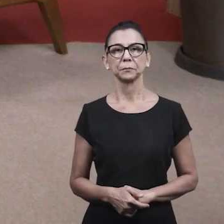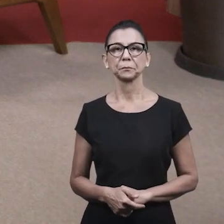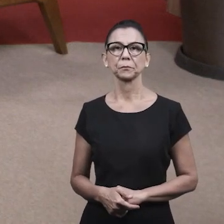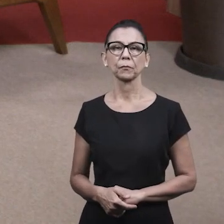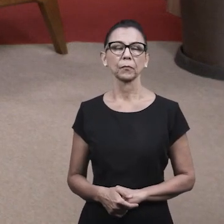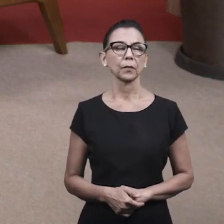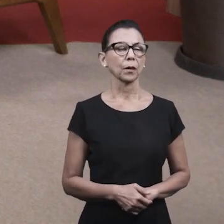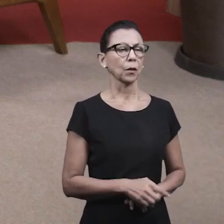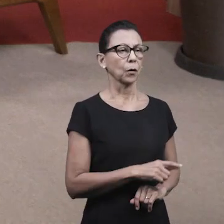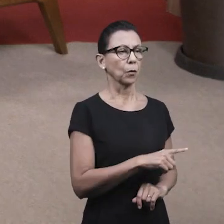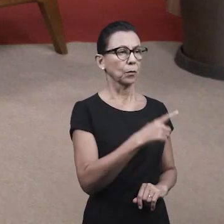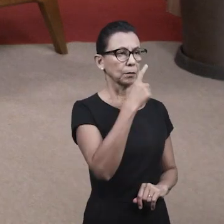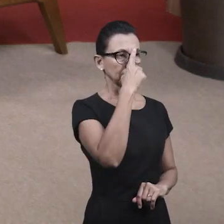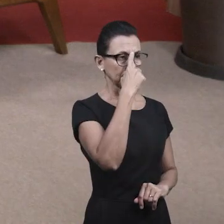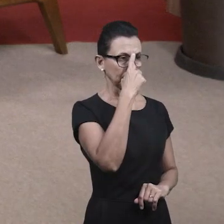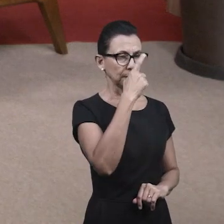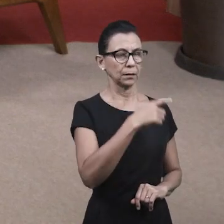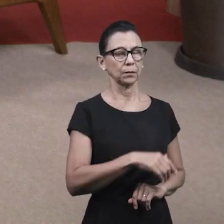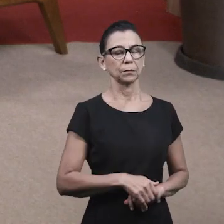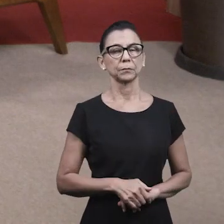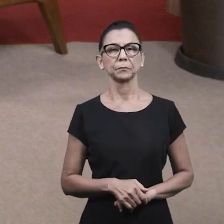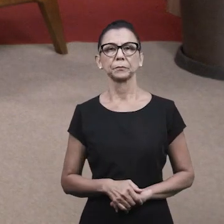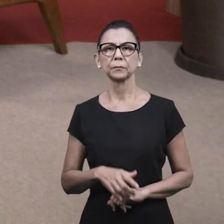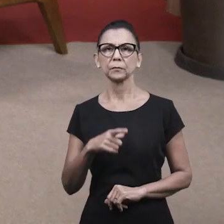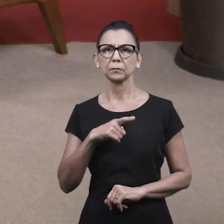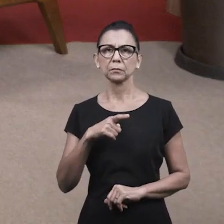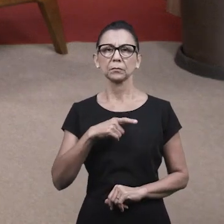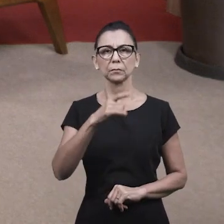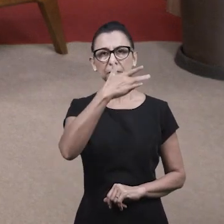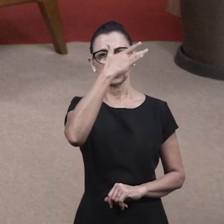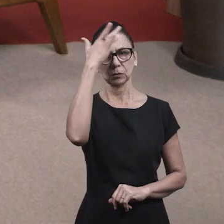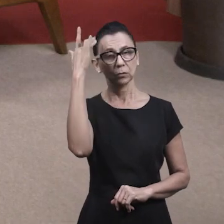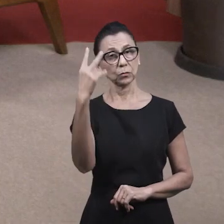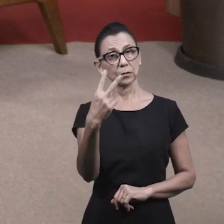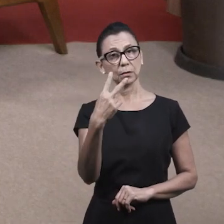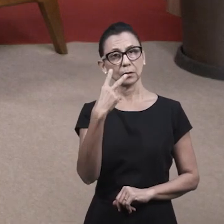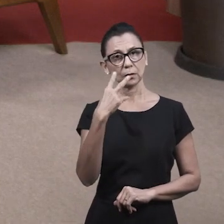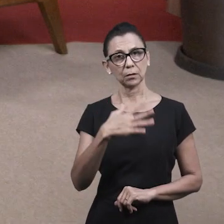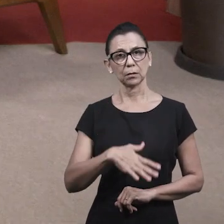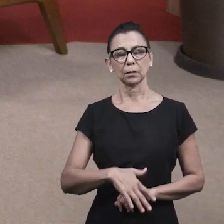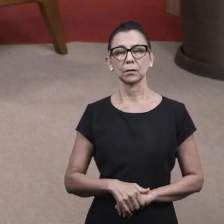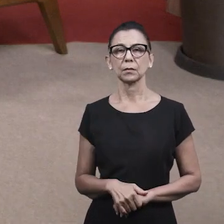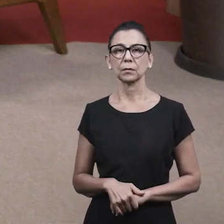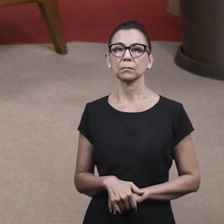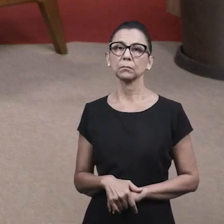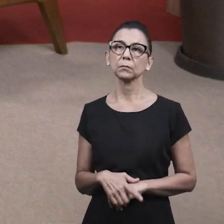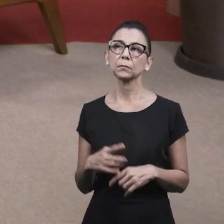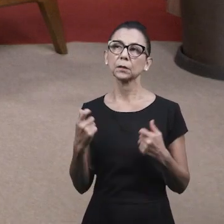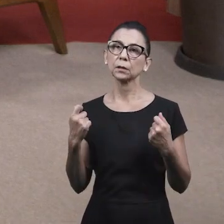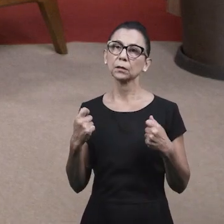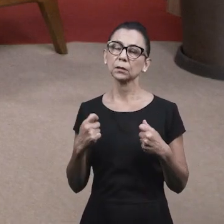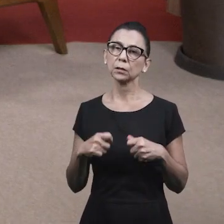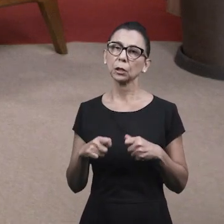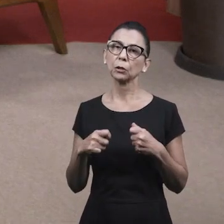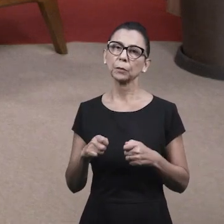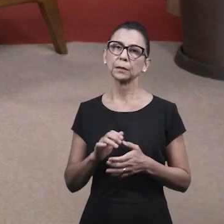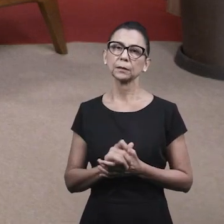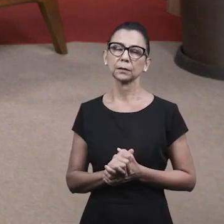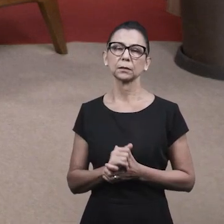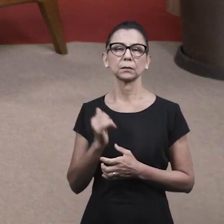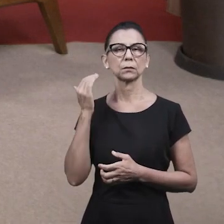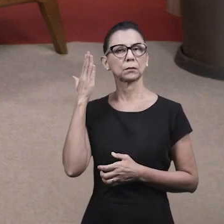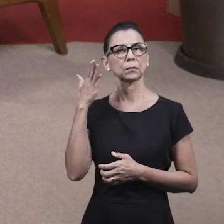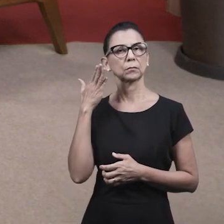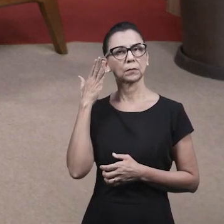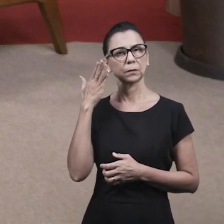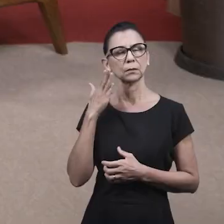a certainement des personnes qui nous assistent maintenant et qui ont besoin d'écouter une parole. Vous